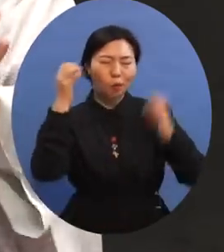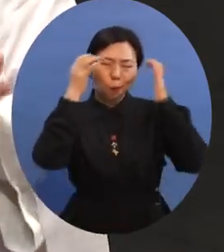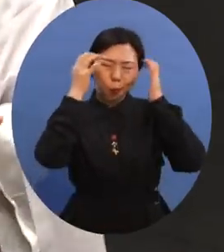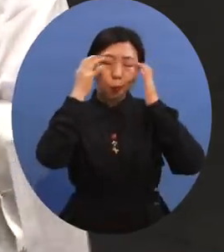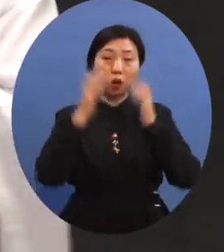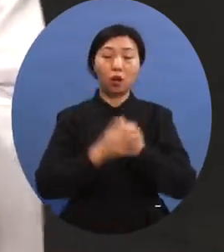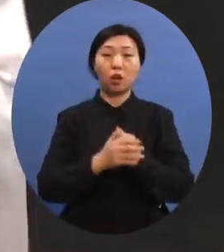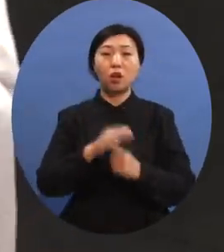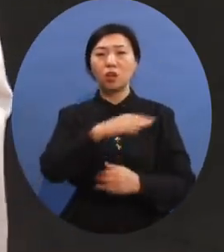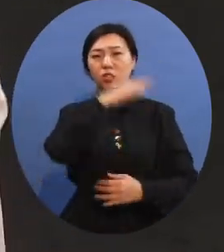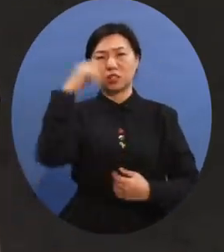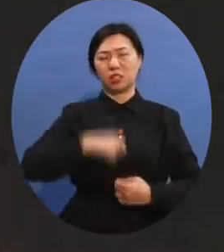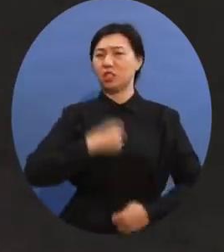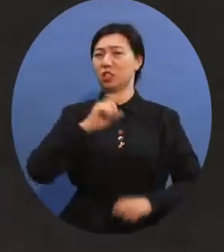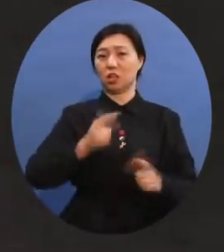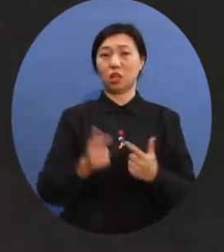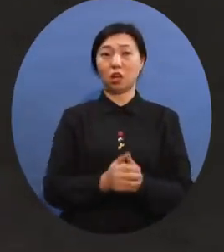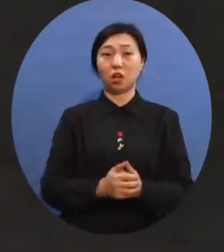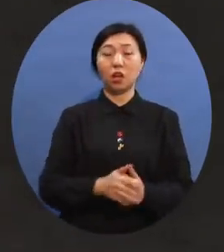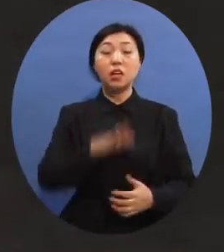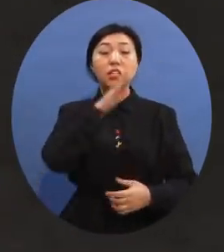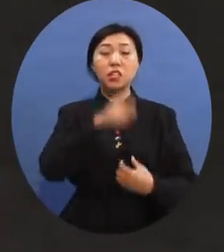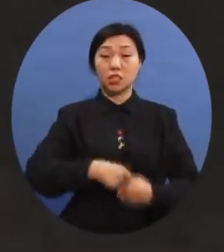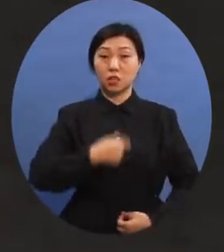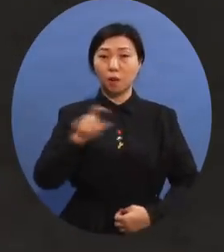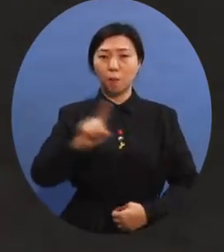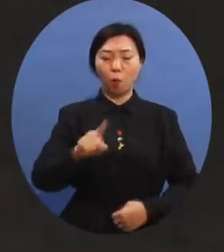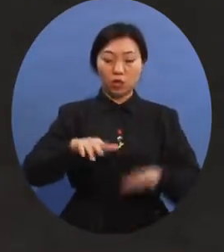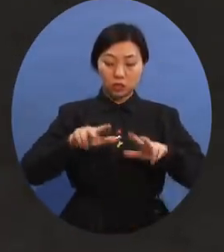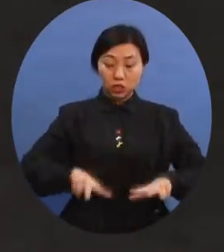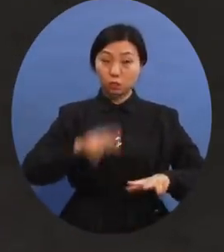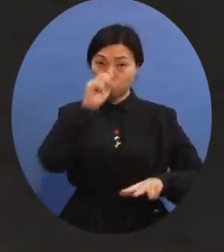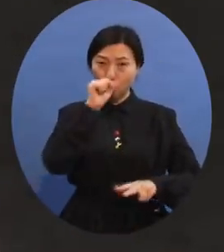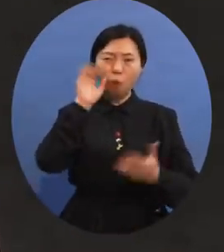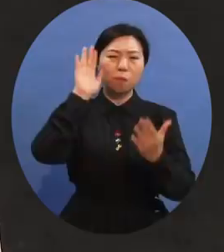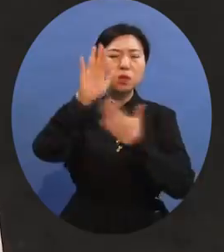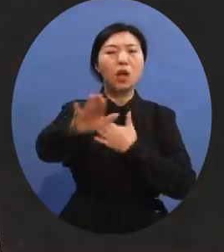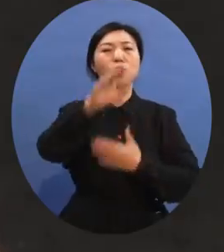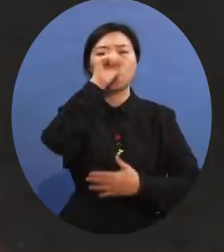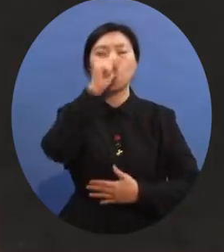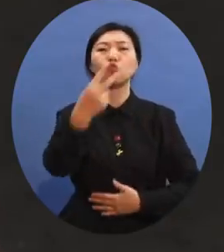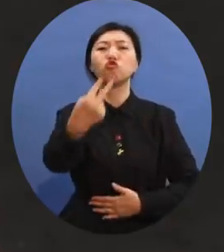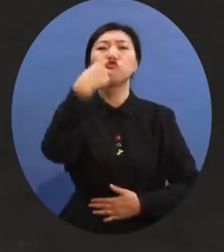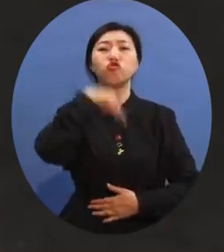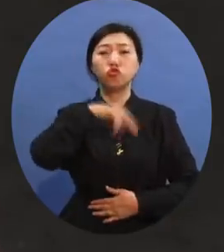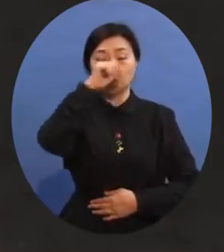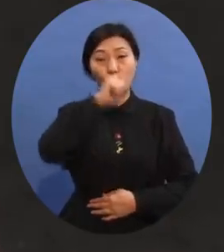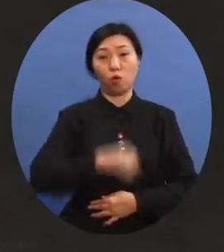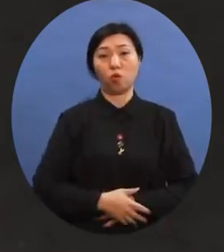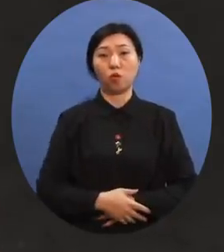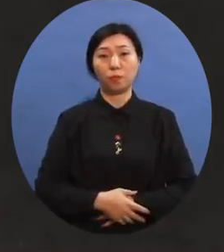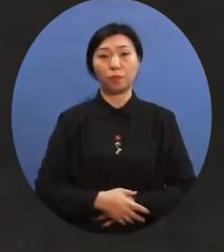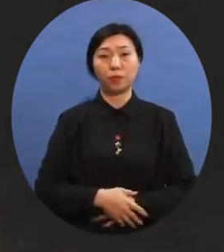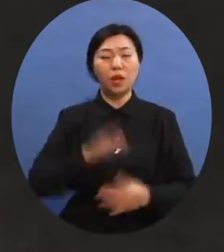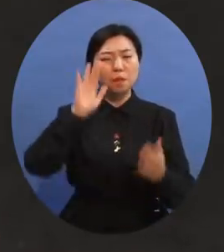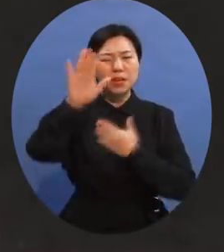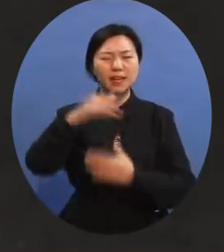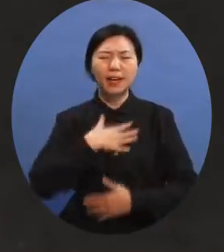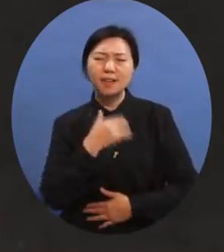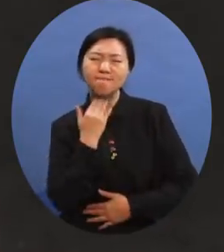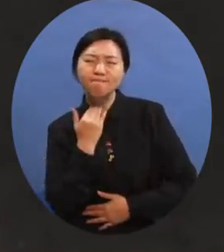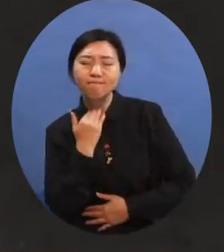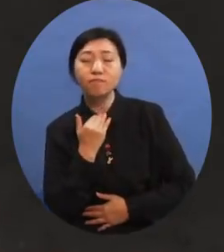그 진리가 아니라 진리는 지금도 좋고 미래도 좋아야 되는데 그 지금 좋은 게 내가 하고 싶은 거라는